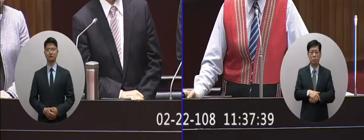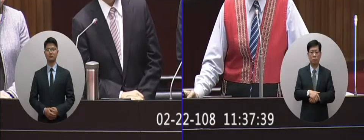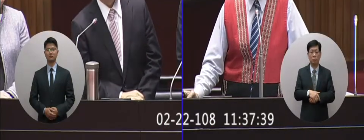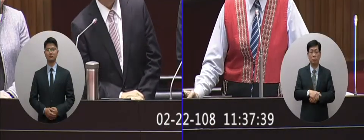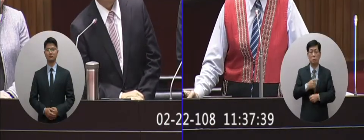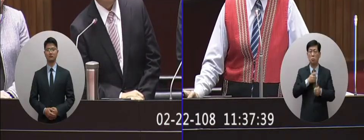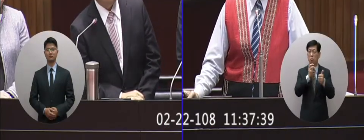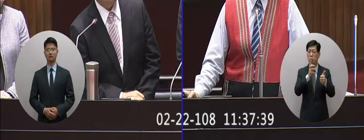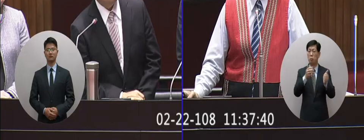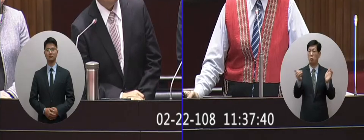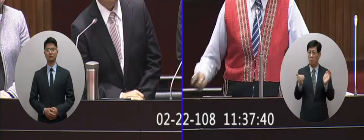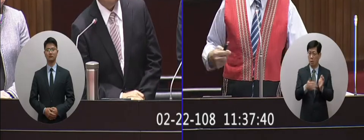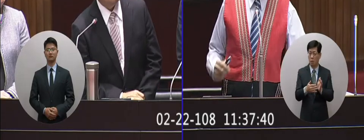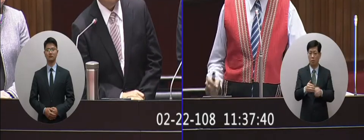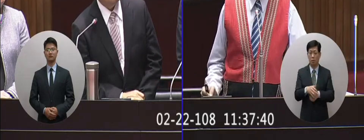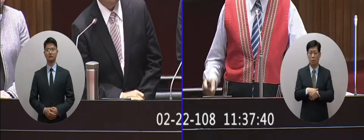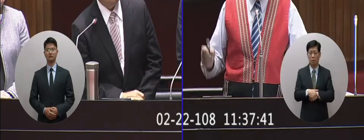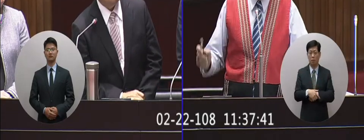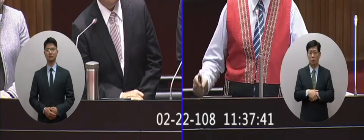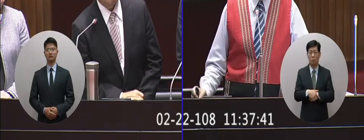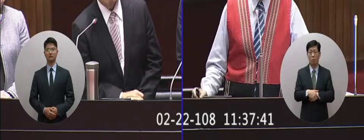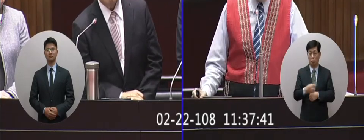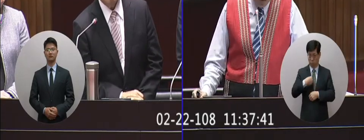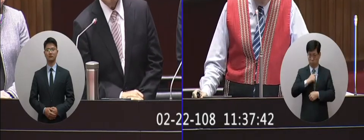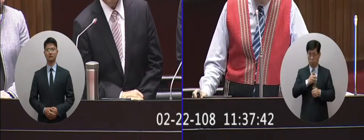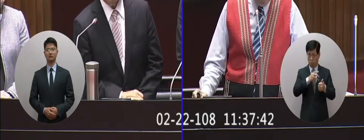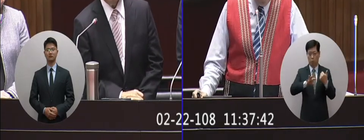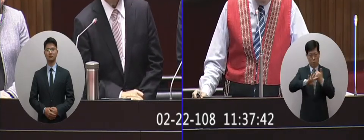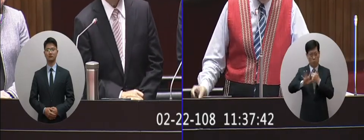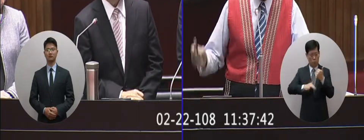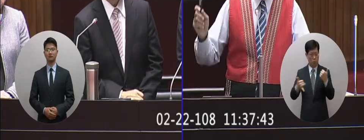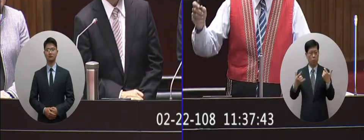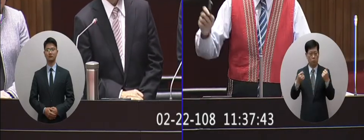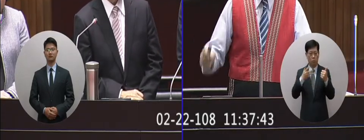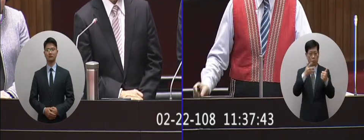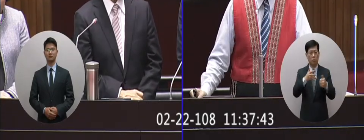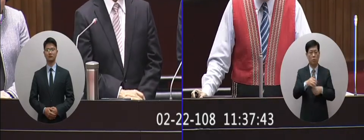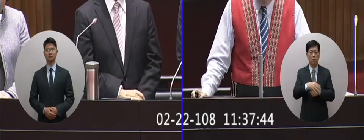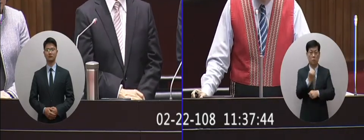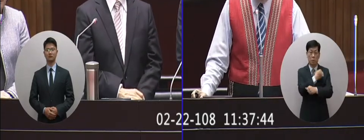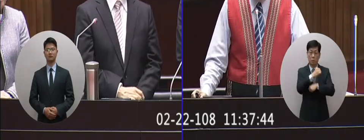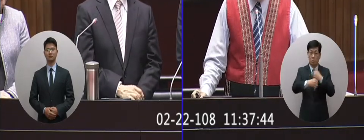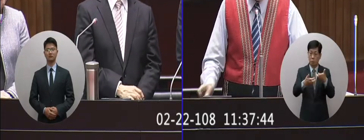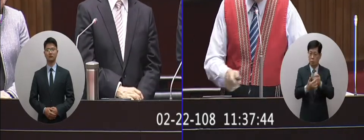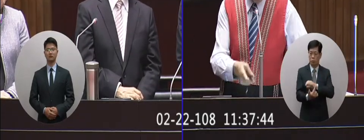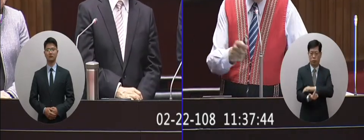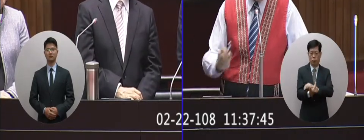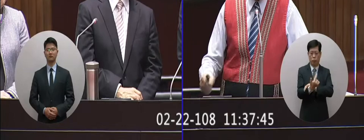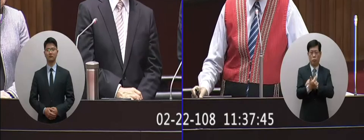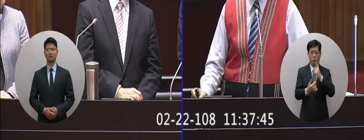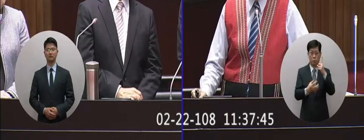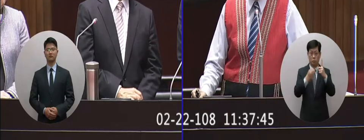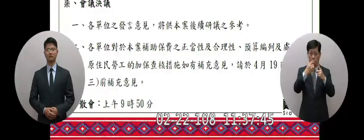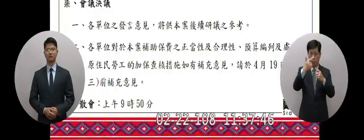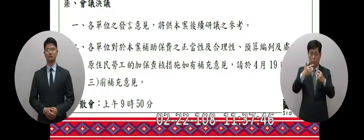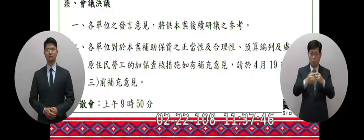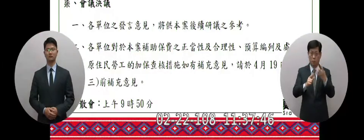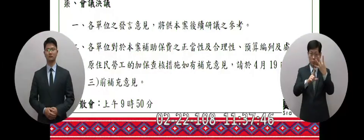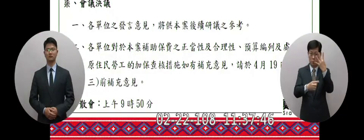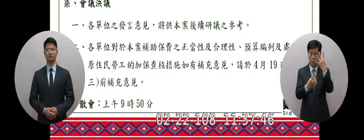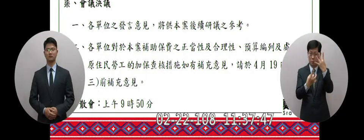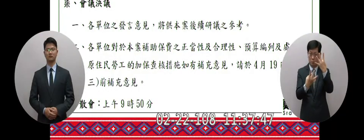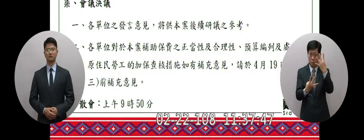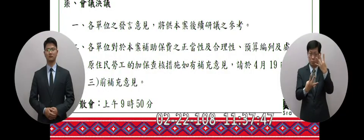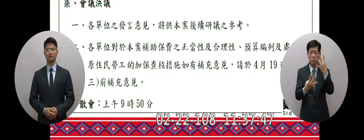经过咨询之后，不是只有我咨询，还有其他委员也咨询。劳动部很快的，从